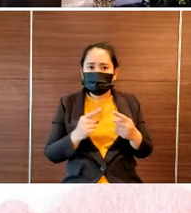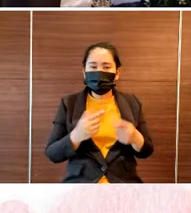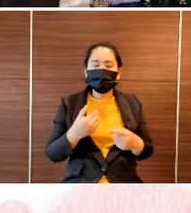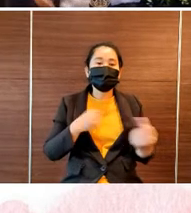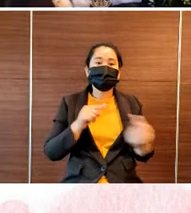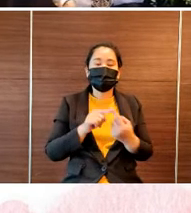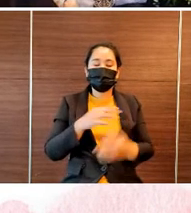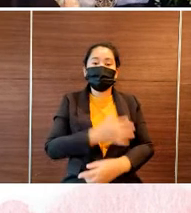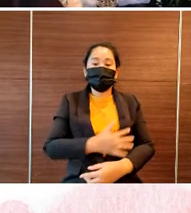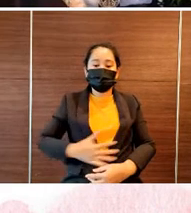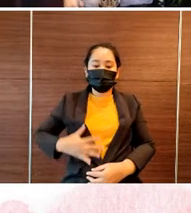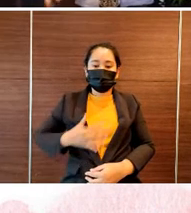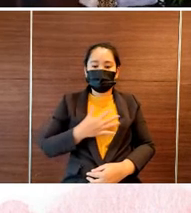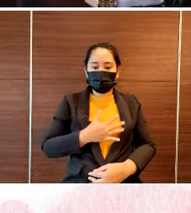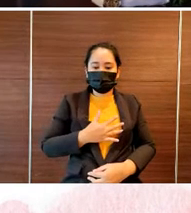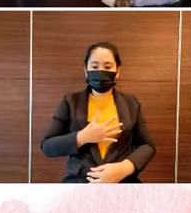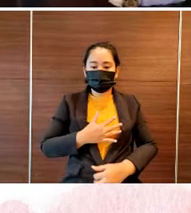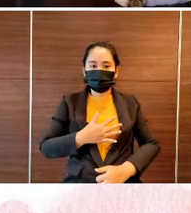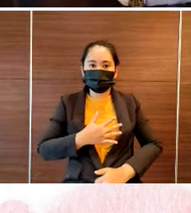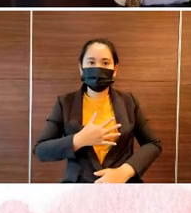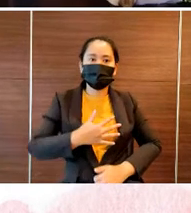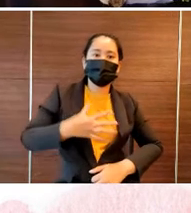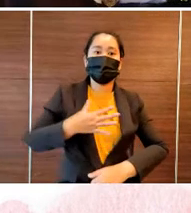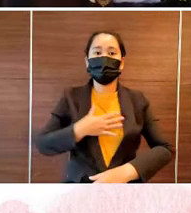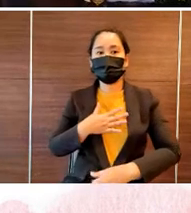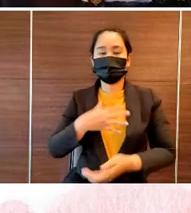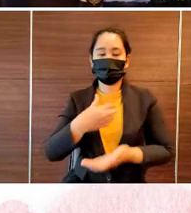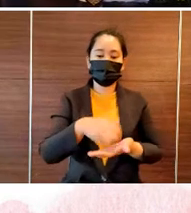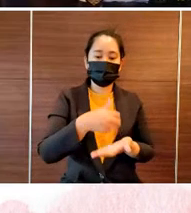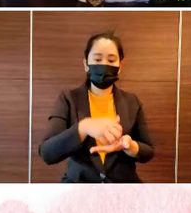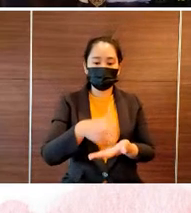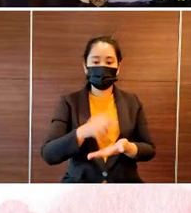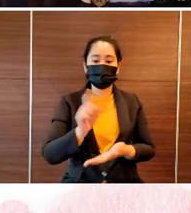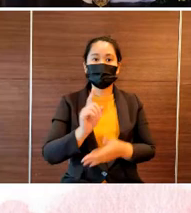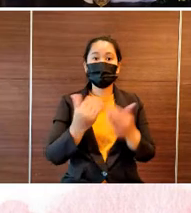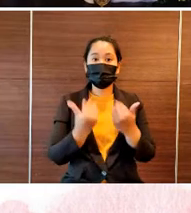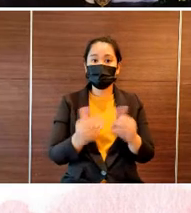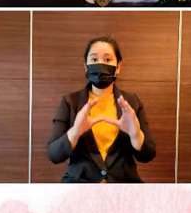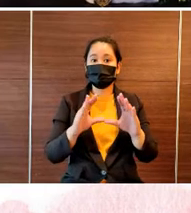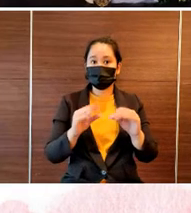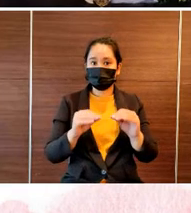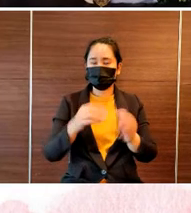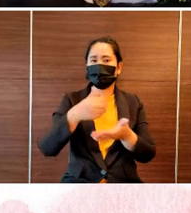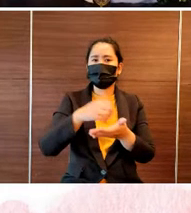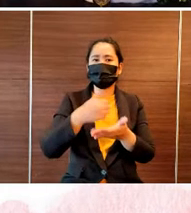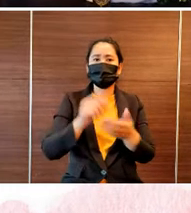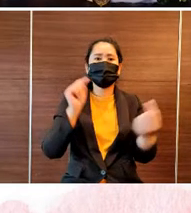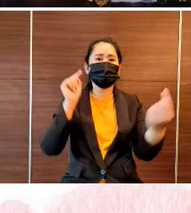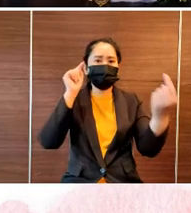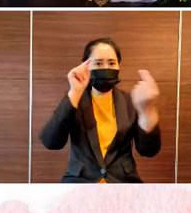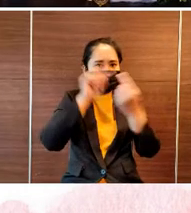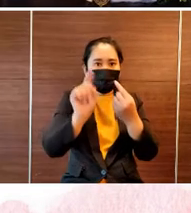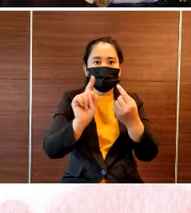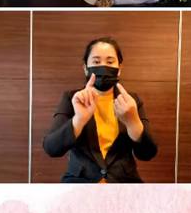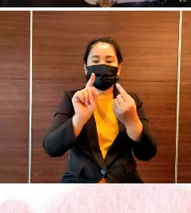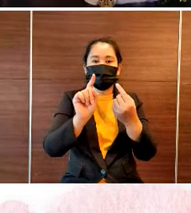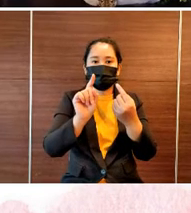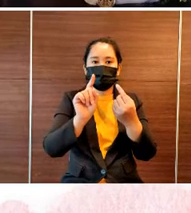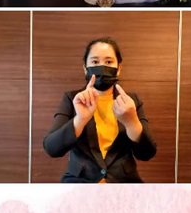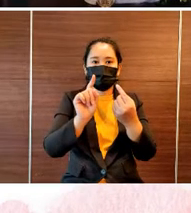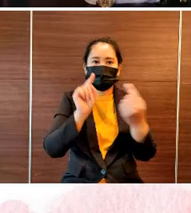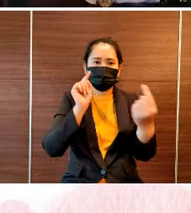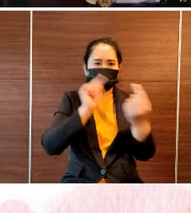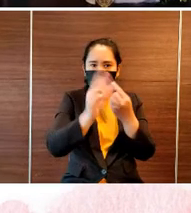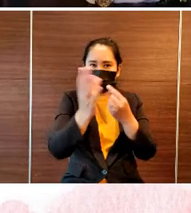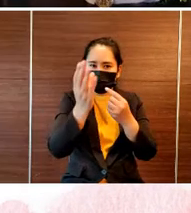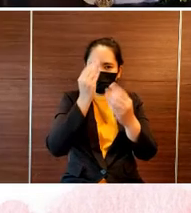การสุขภาพนะครับอีกอย่างนึงที่ผมอยากจะพูดก็คือว่าขอให้การประชุมวันนี้นะครับมันเกิดผลที่เป็นการกระทำอย่าง